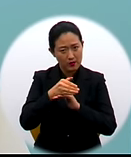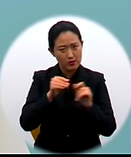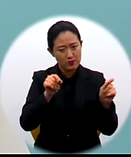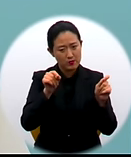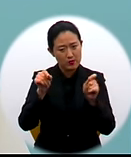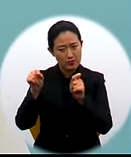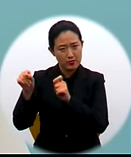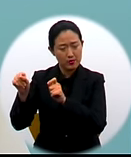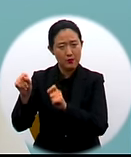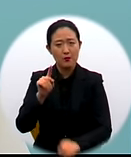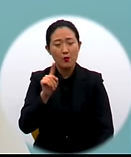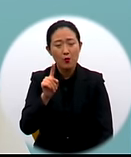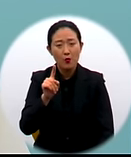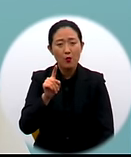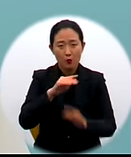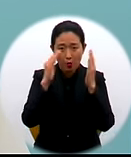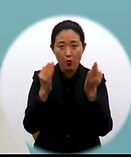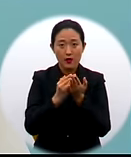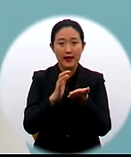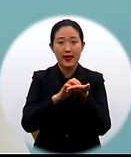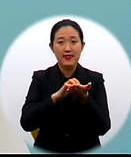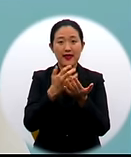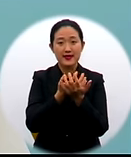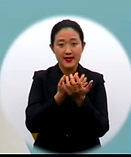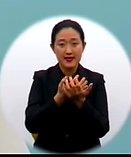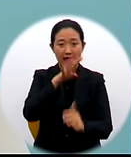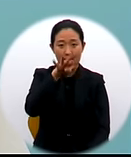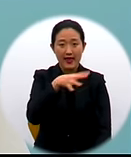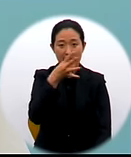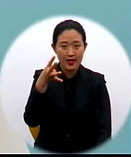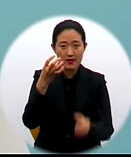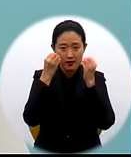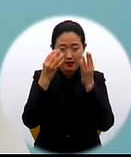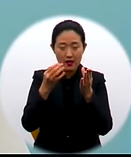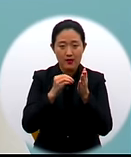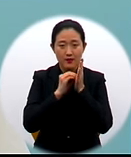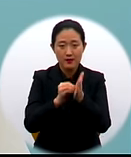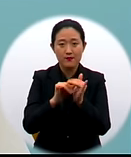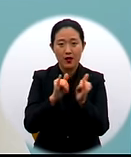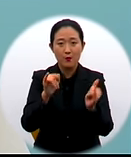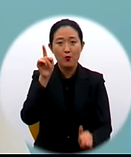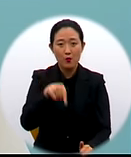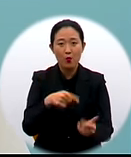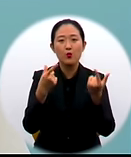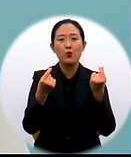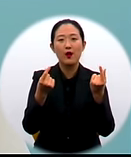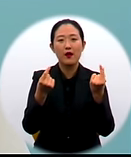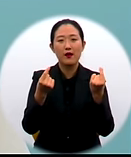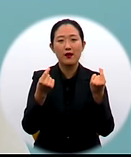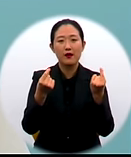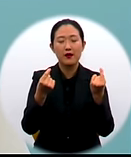거예요. 모두가 계산기를 두드리는 사회에 엑셀을 쓸 줄 아는 신임이 탁 던져졌을 때 임팩트를 생각해 보시면 됩니다.